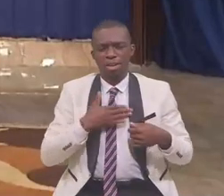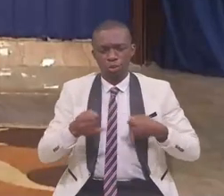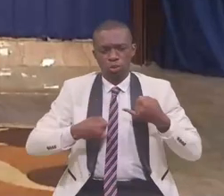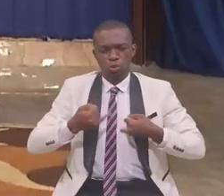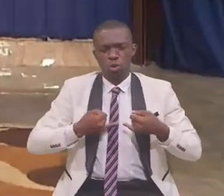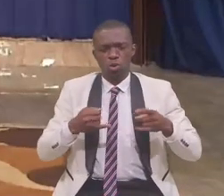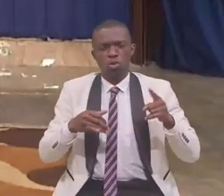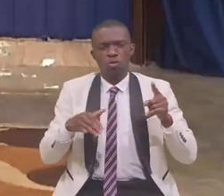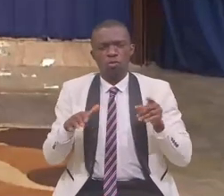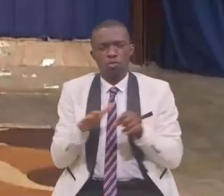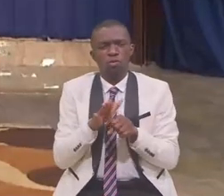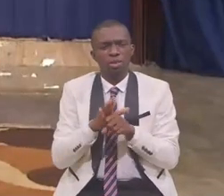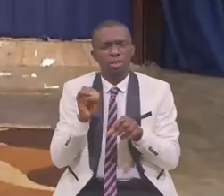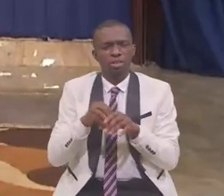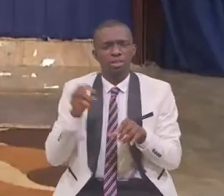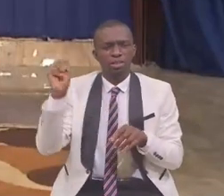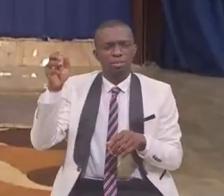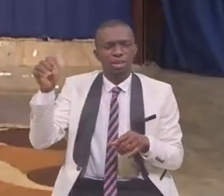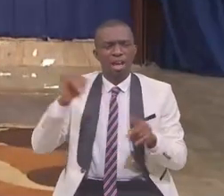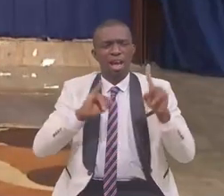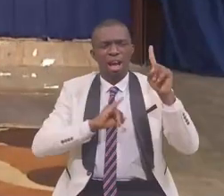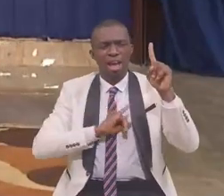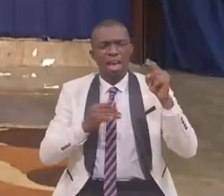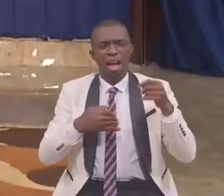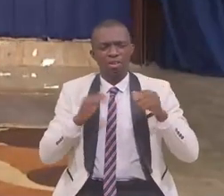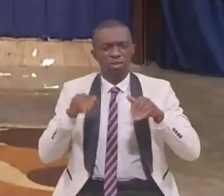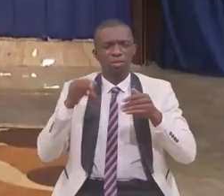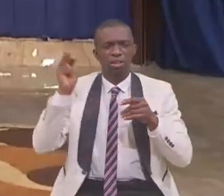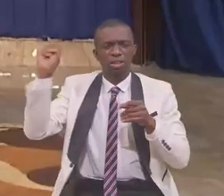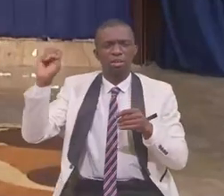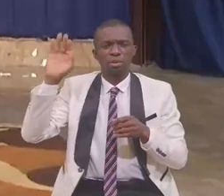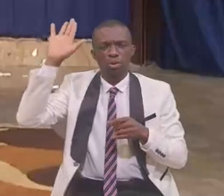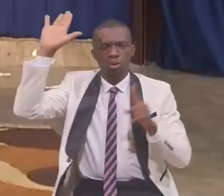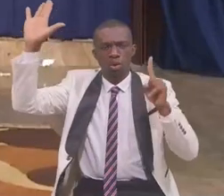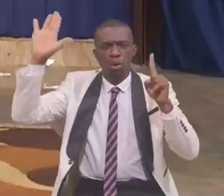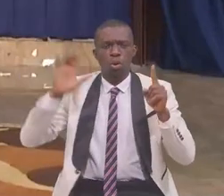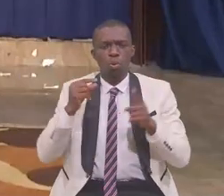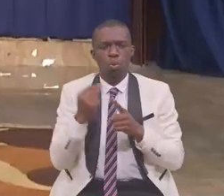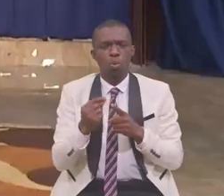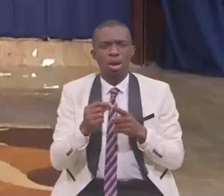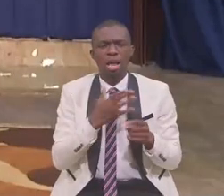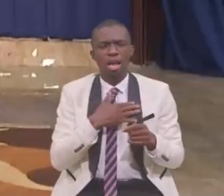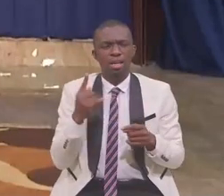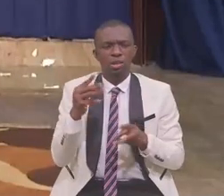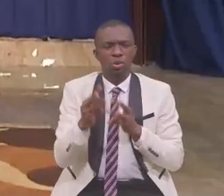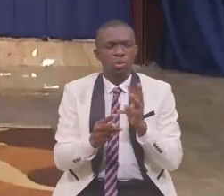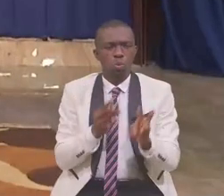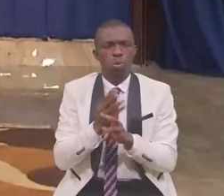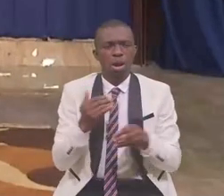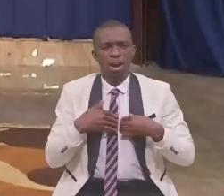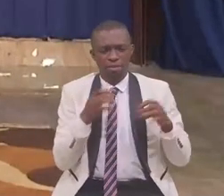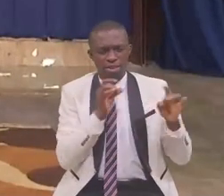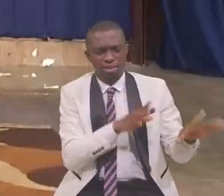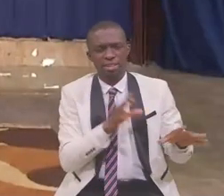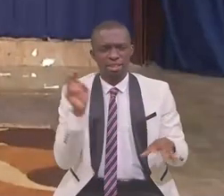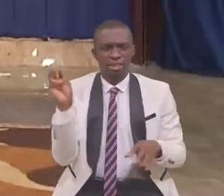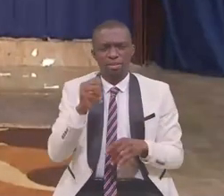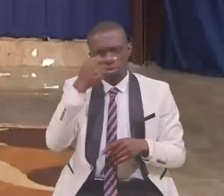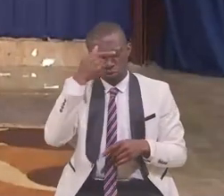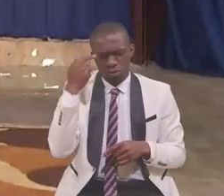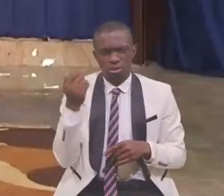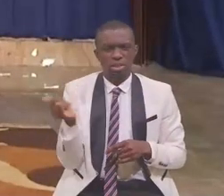leur ai donné ta parole, et le monde les a haïs, parce qu'ils ne sont pas du monde, comme